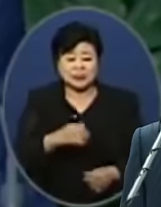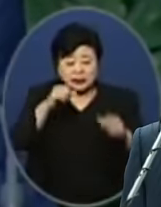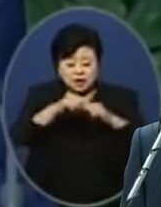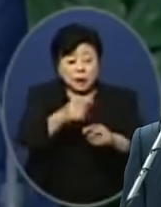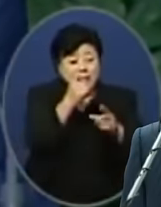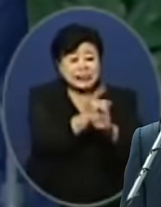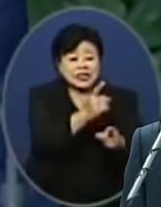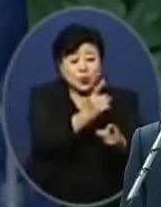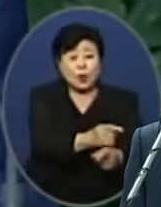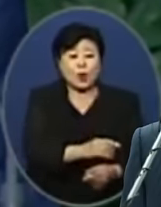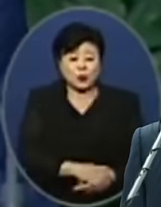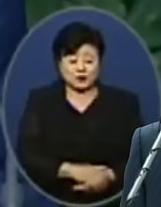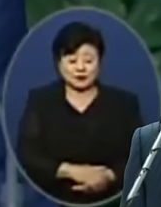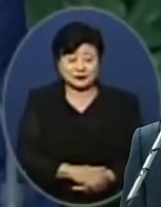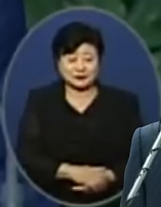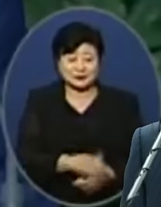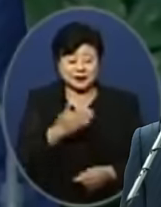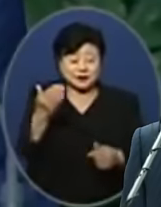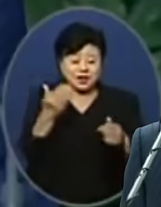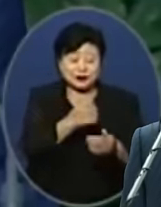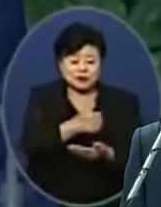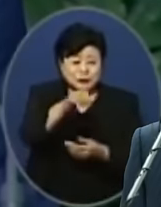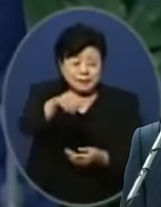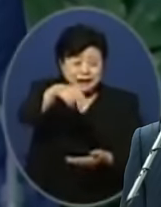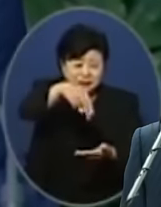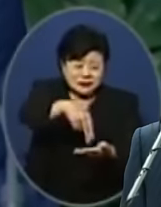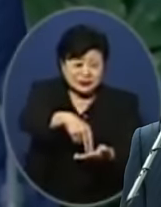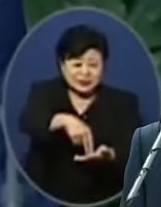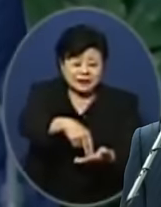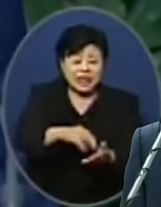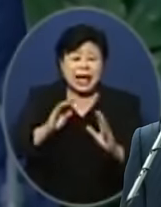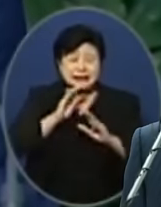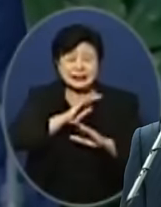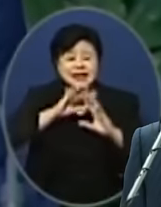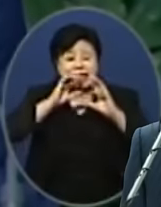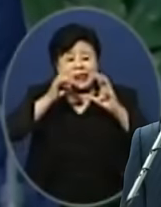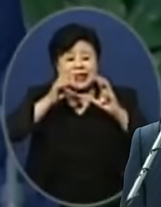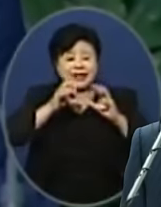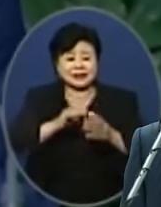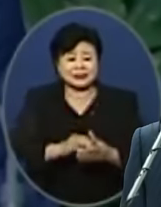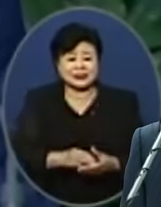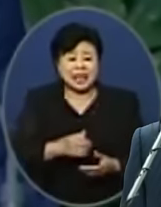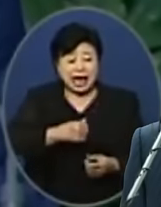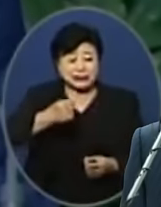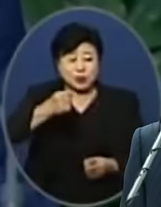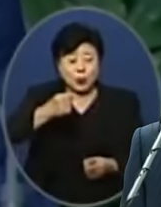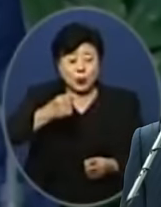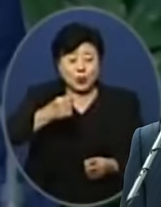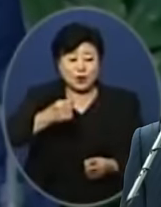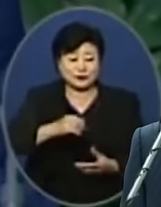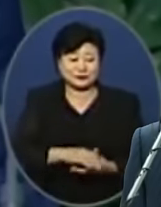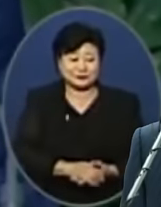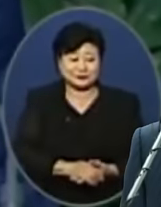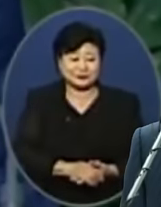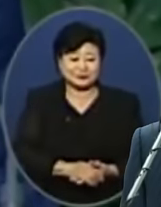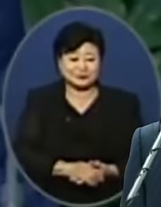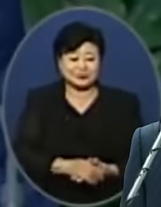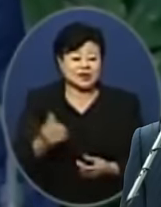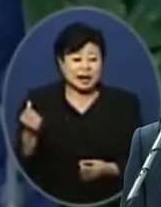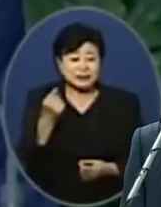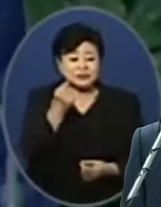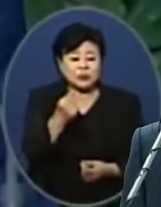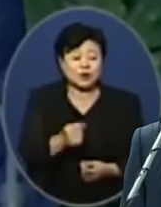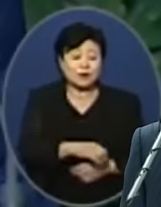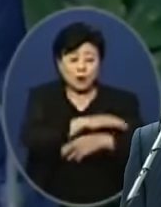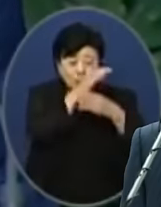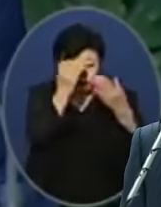절망도 이기고 여러분께서 주님 앞에서 천국을 소유하고 그것으로서